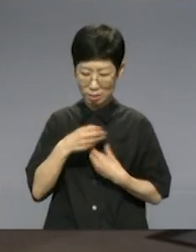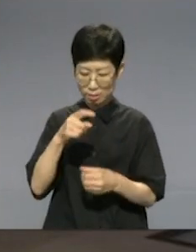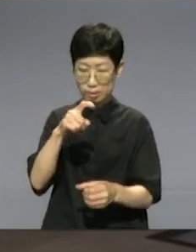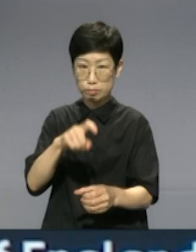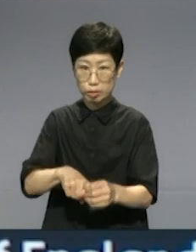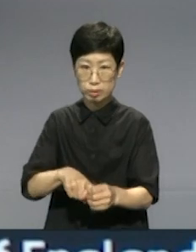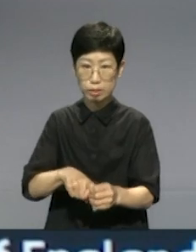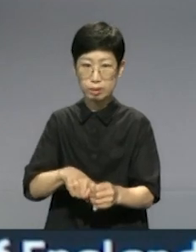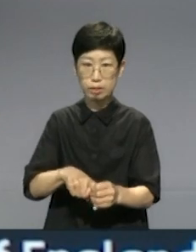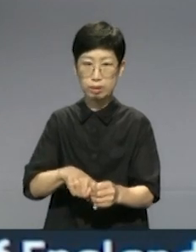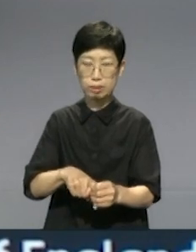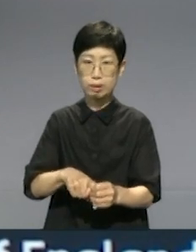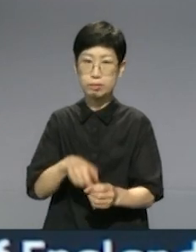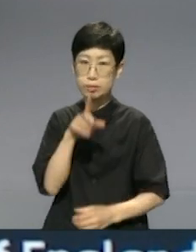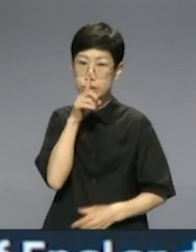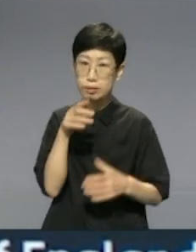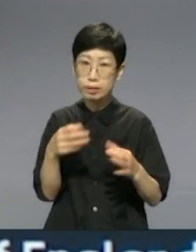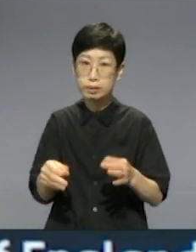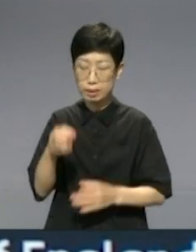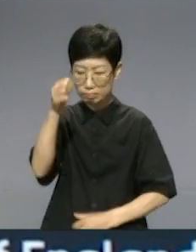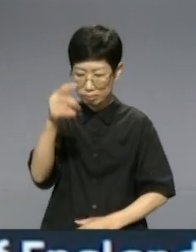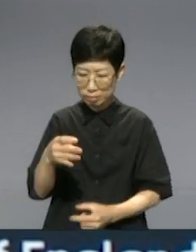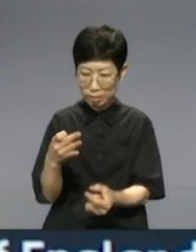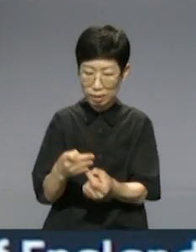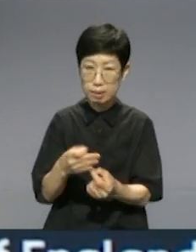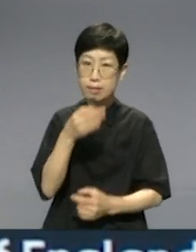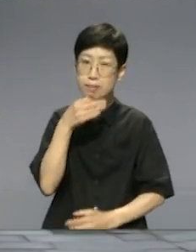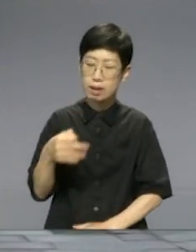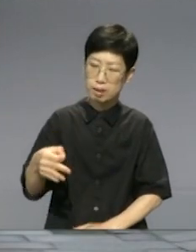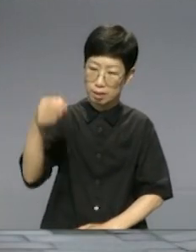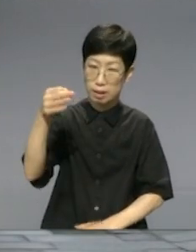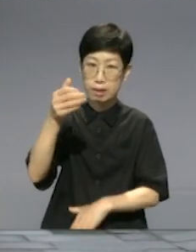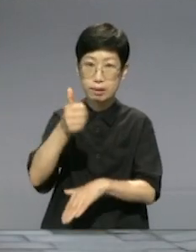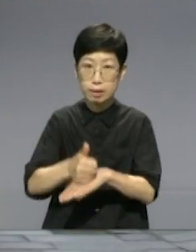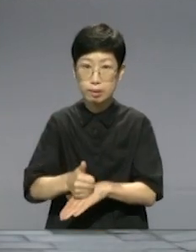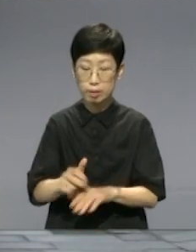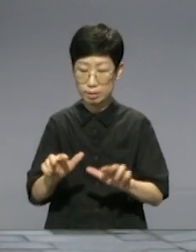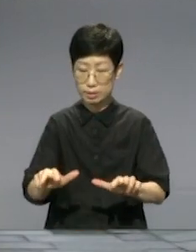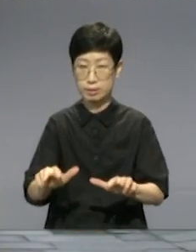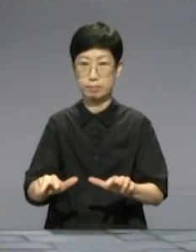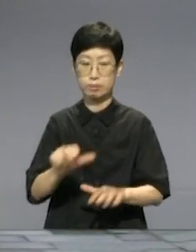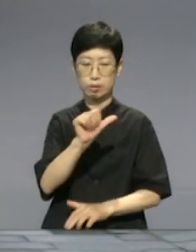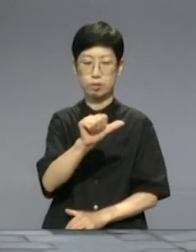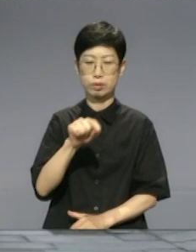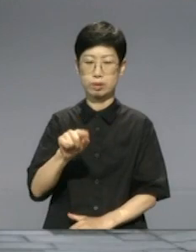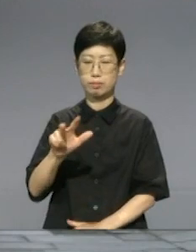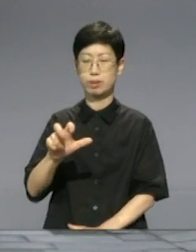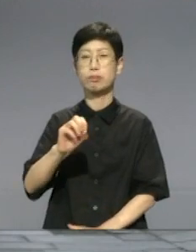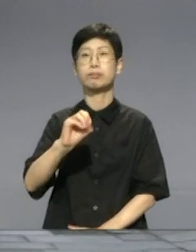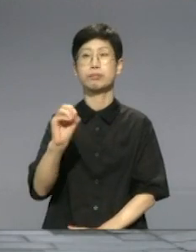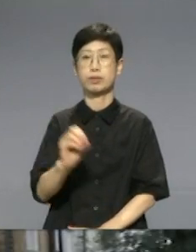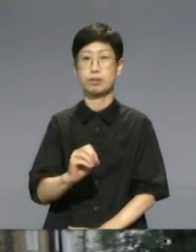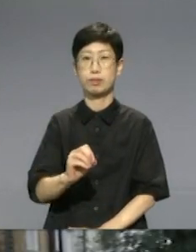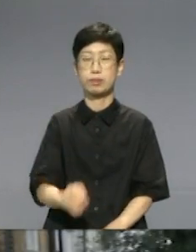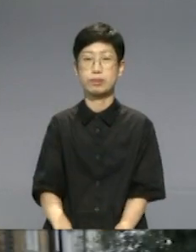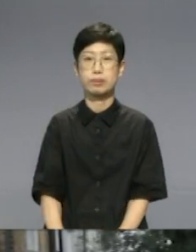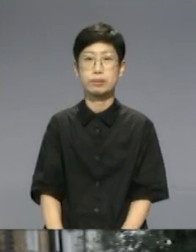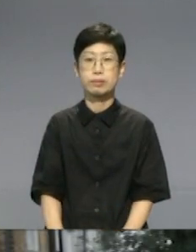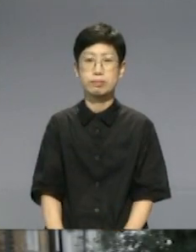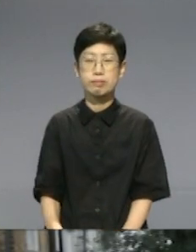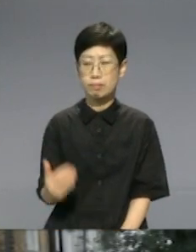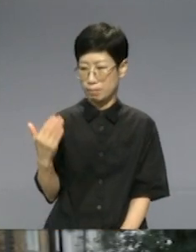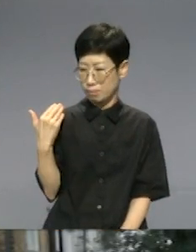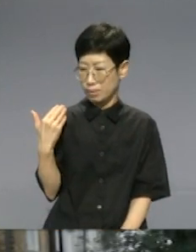영란은행이 14차례 연속 금리를 올리면서 지금 기준금리는 5.25%입니다.